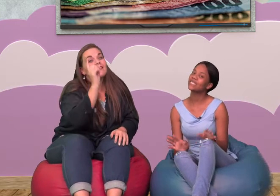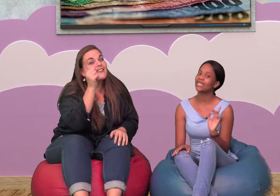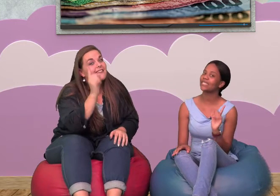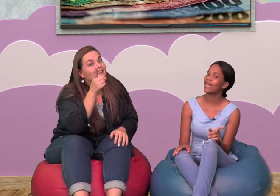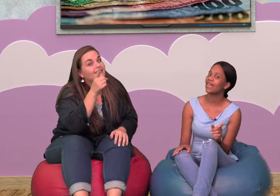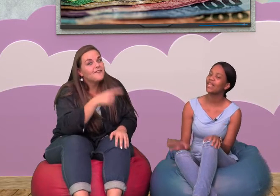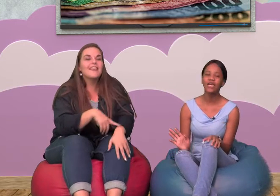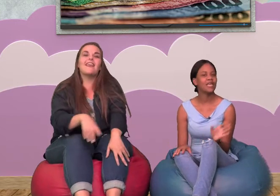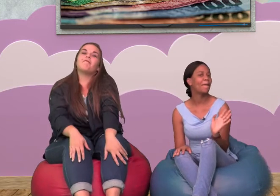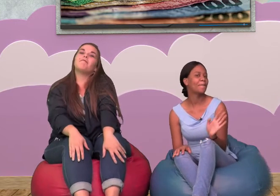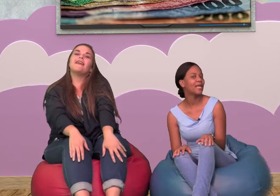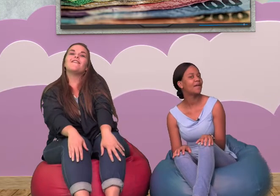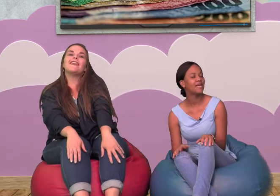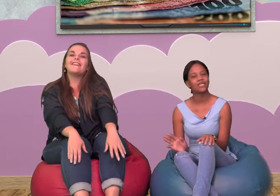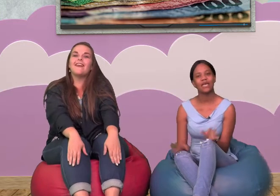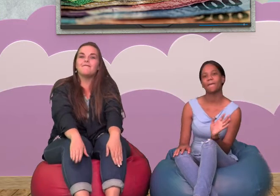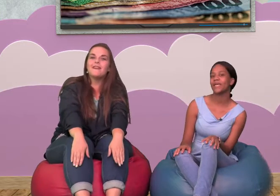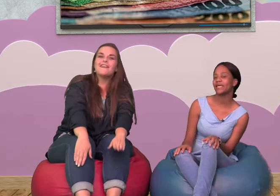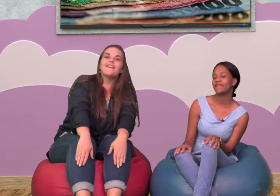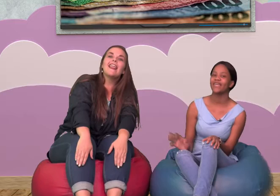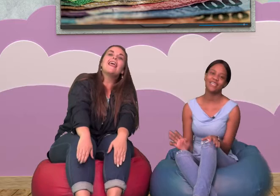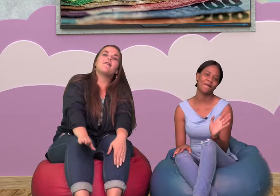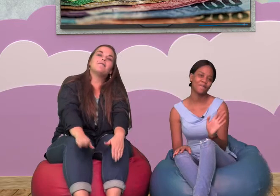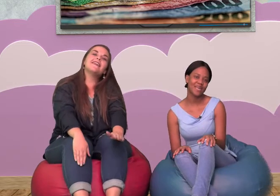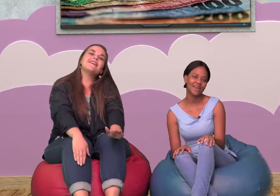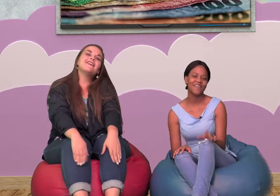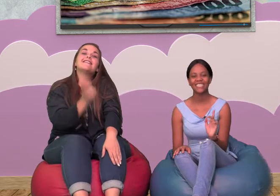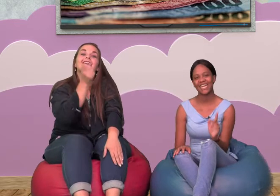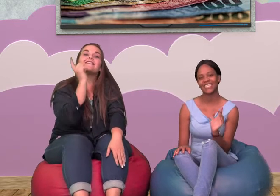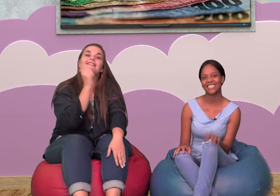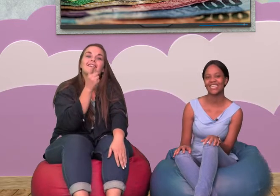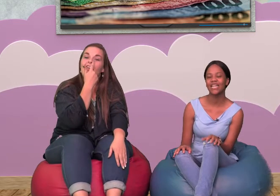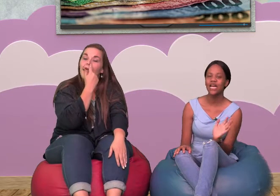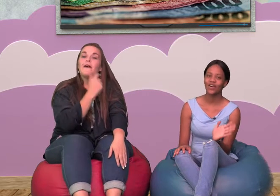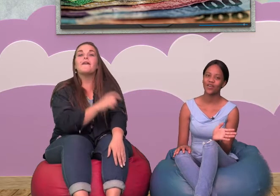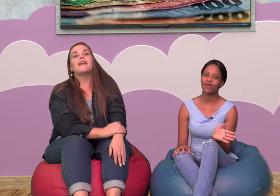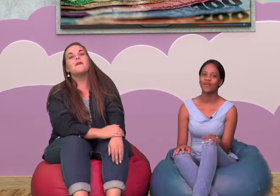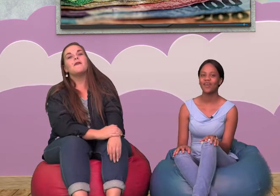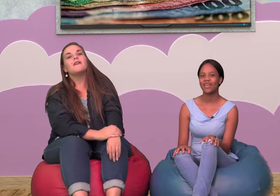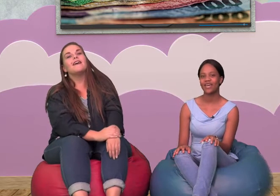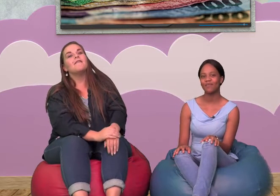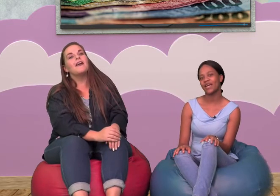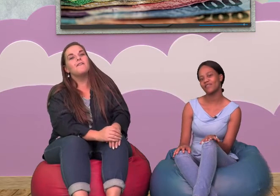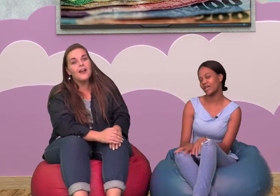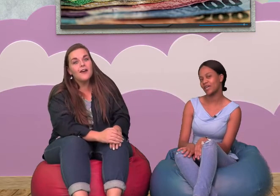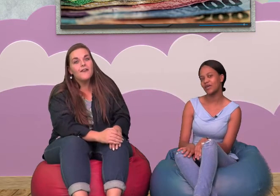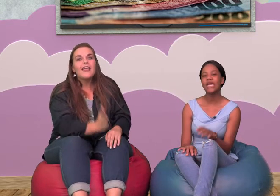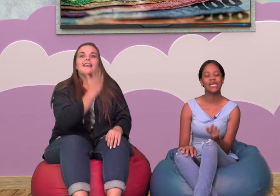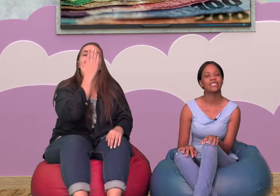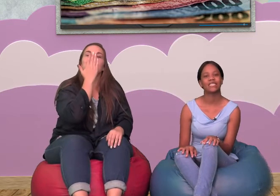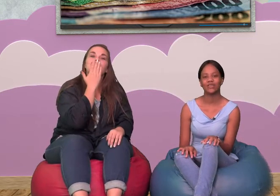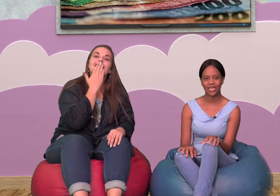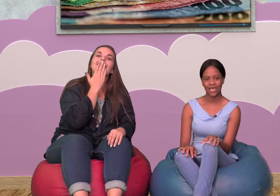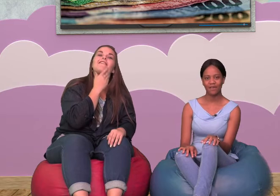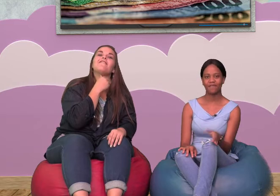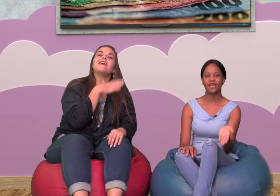Pierrewiet staan stil. Jan Pierrewiet, Jan Pierrewiet, Jan Pierrewiet staan stil. Goeiemôre my vrou,